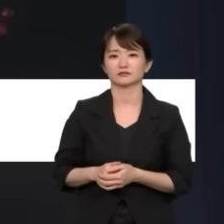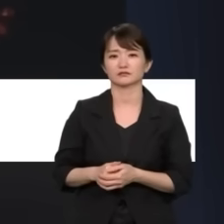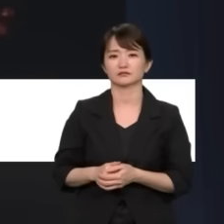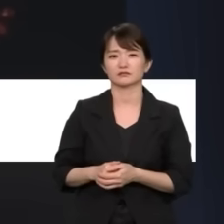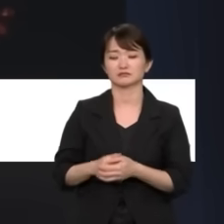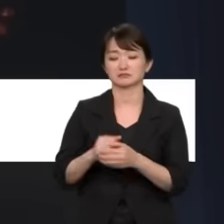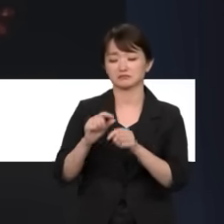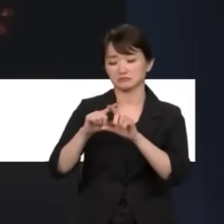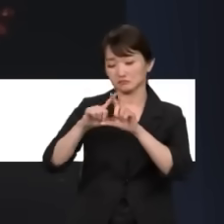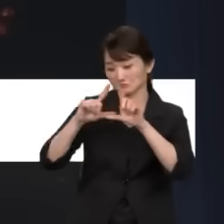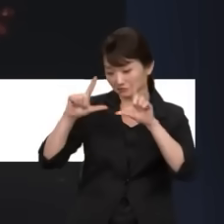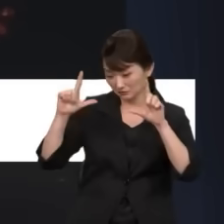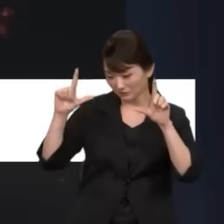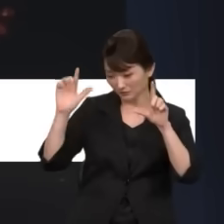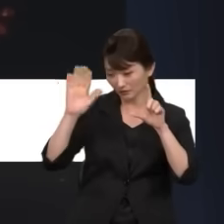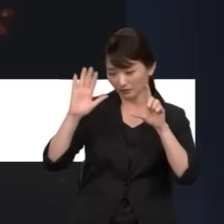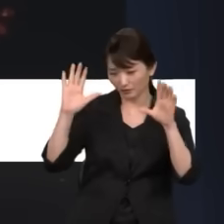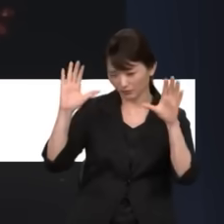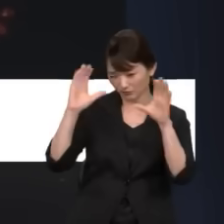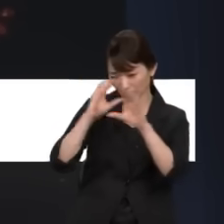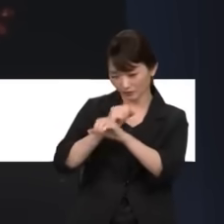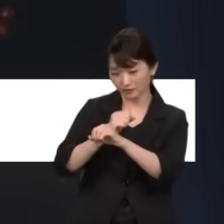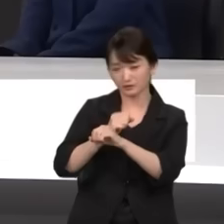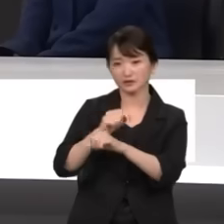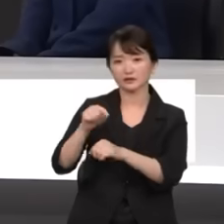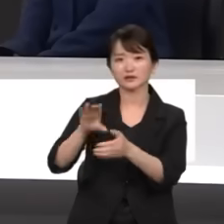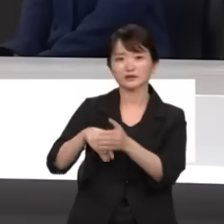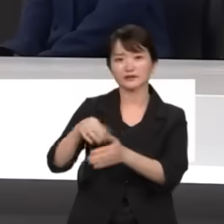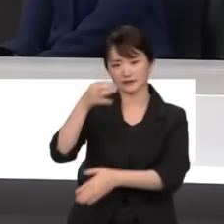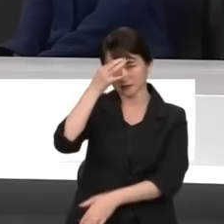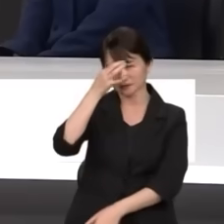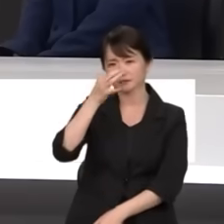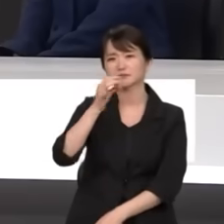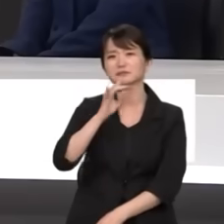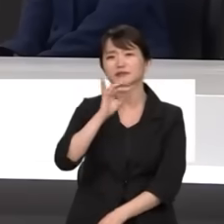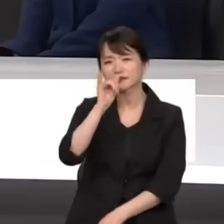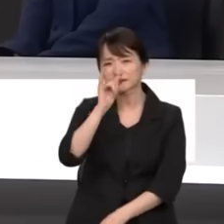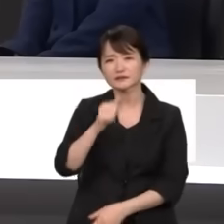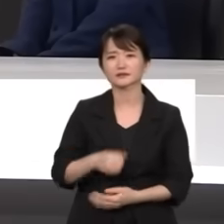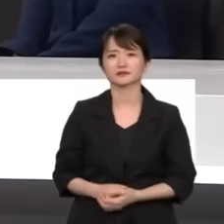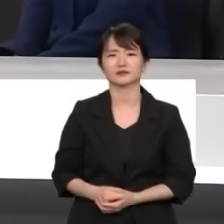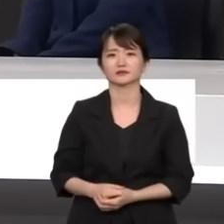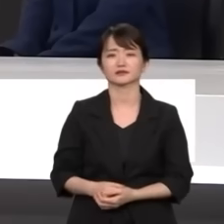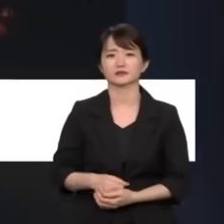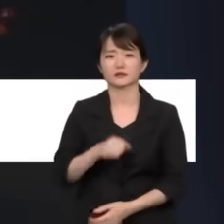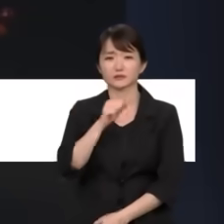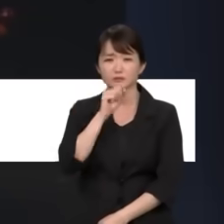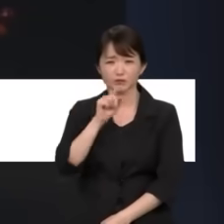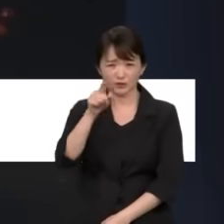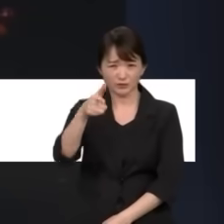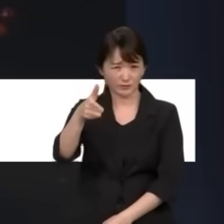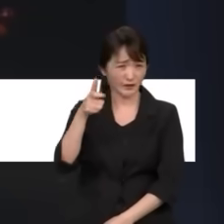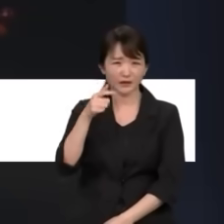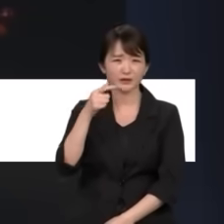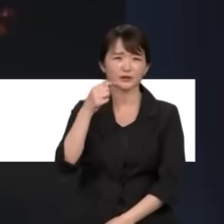그냥네 재능만 있었던 선수여서 그렇게 큰 고득점을 쏘지